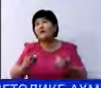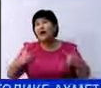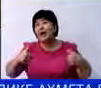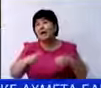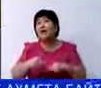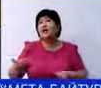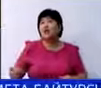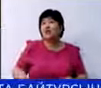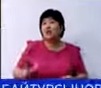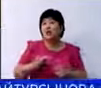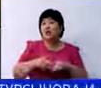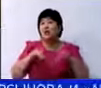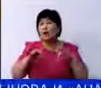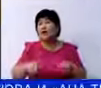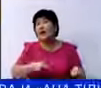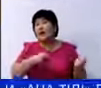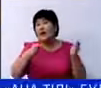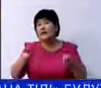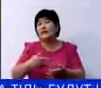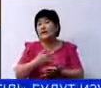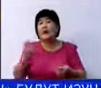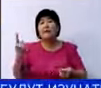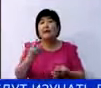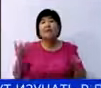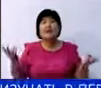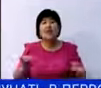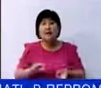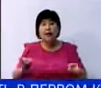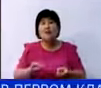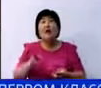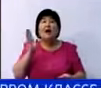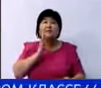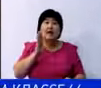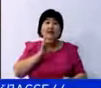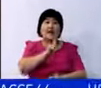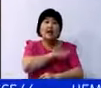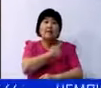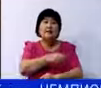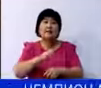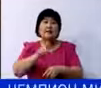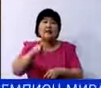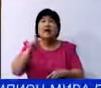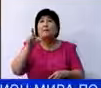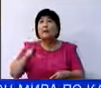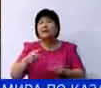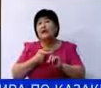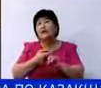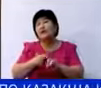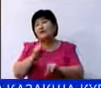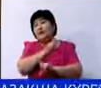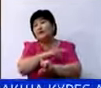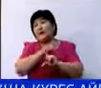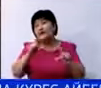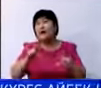жителей которые организовали доставку предметов первой необходимости воды медицинскому персоналу и пациентам инфекционного стационара